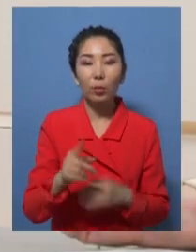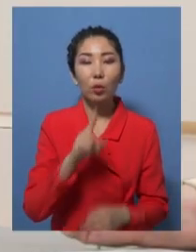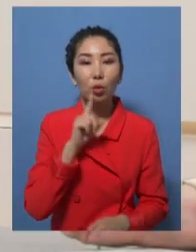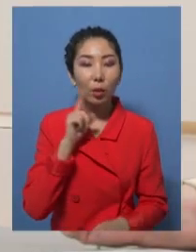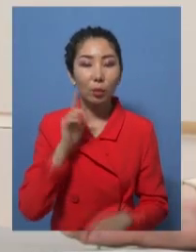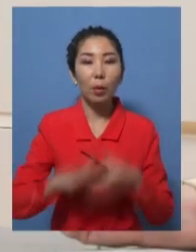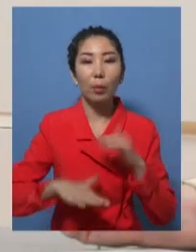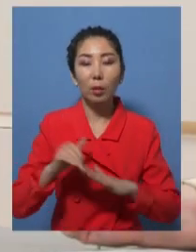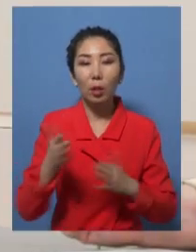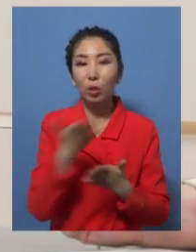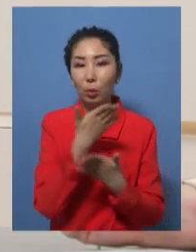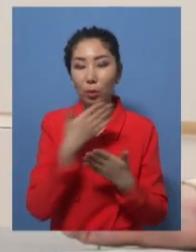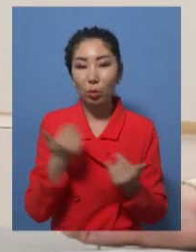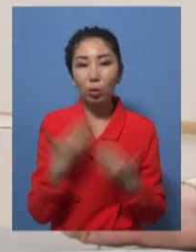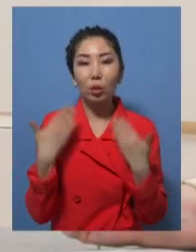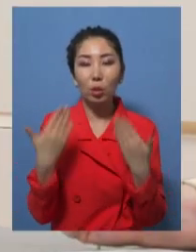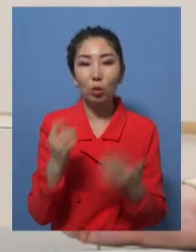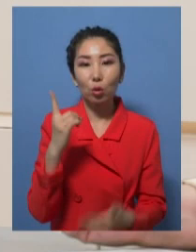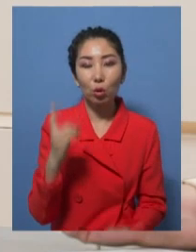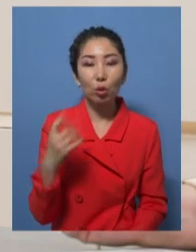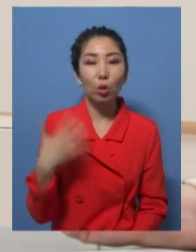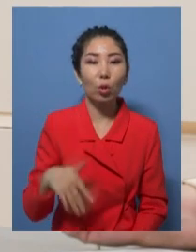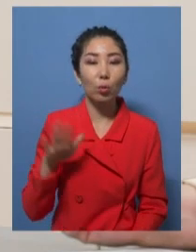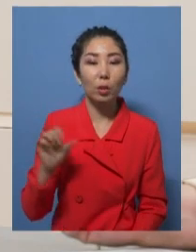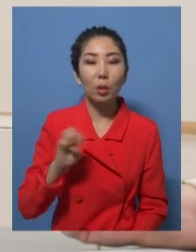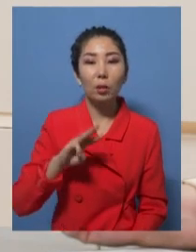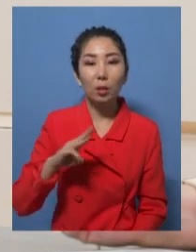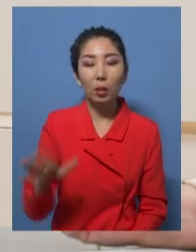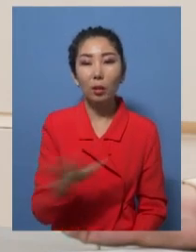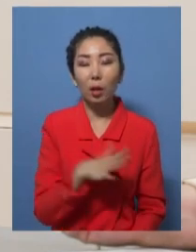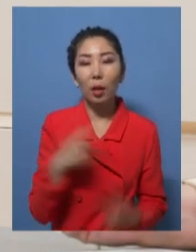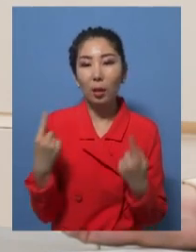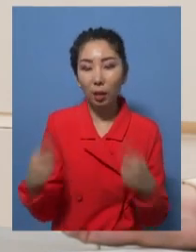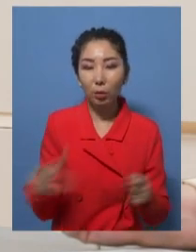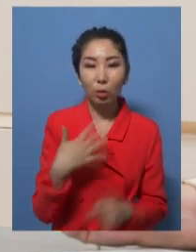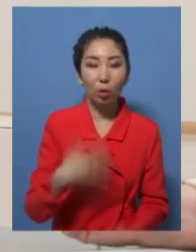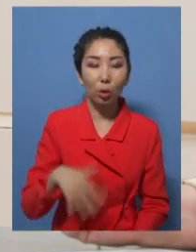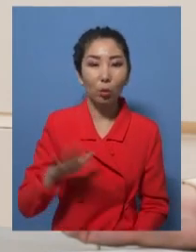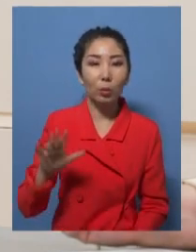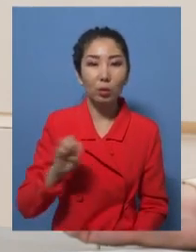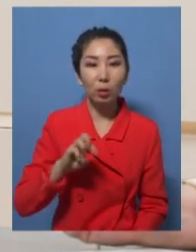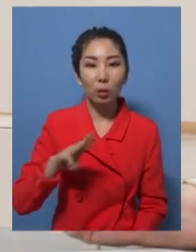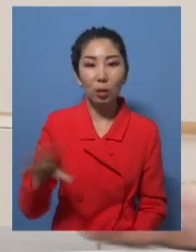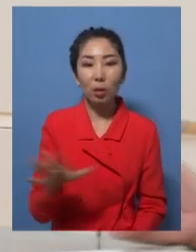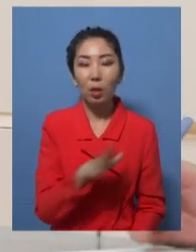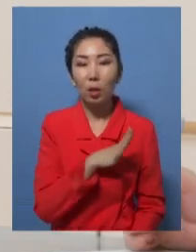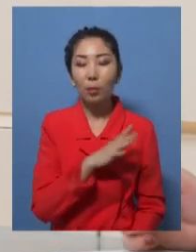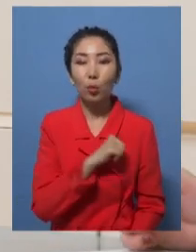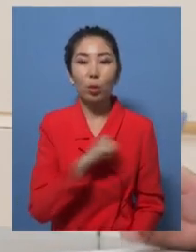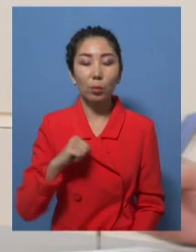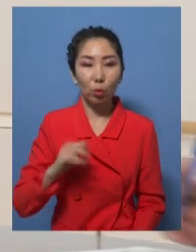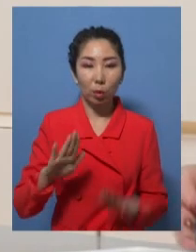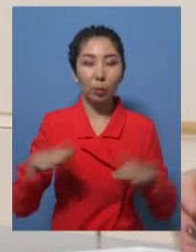маман тәжірибесі жоқ, сондықтан сіз оған 150 мың теңге төлейсіз. Қалған 50 мың теңгені мен төлеймін дейді мансап орталығы айту керек.